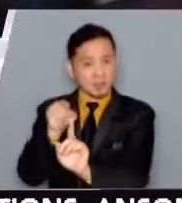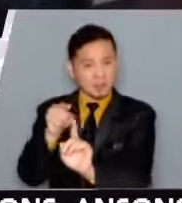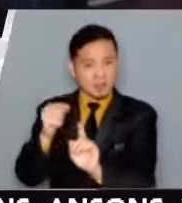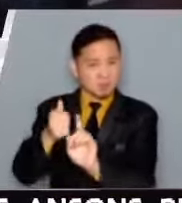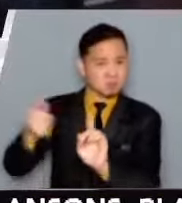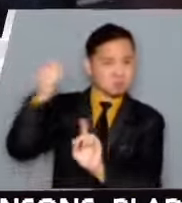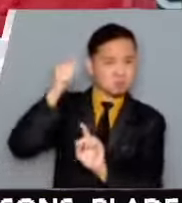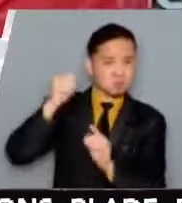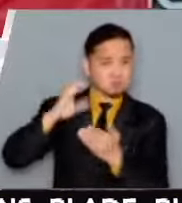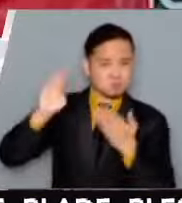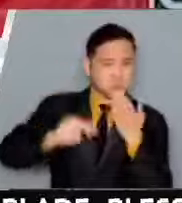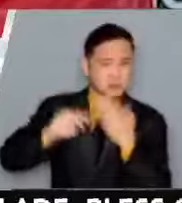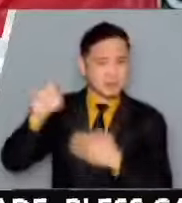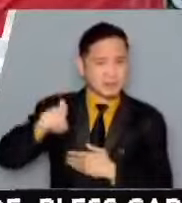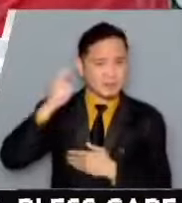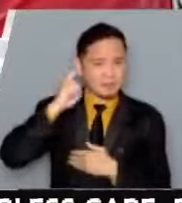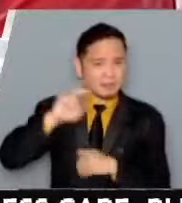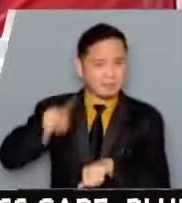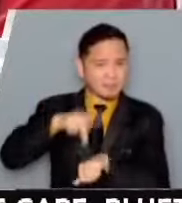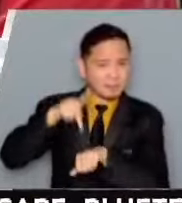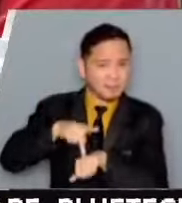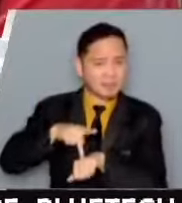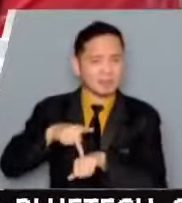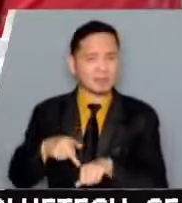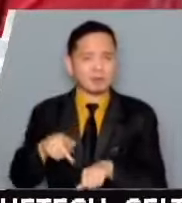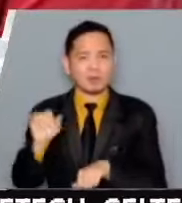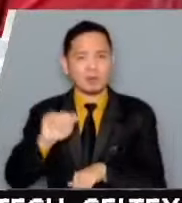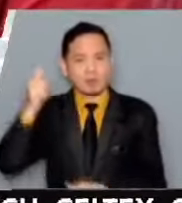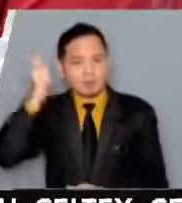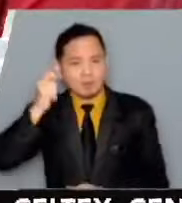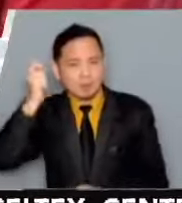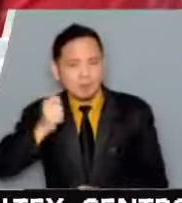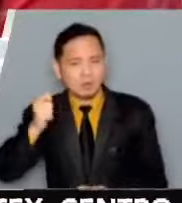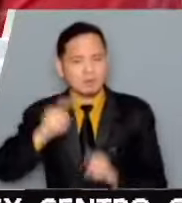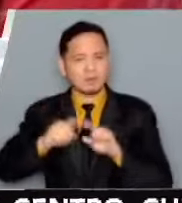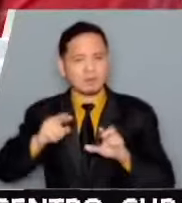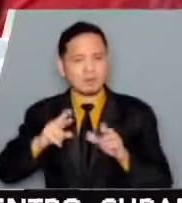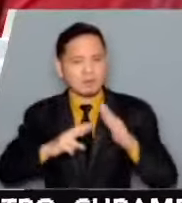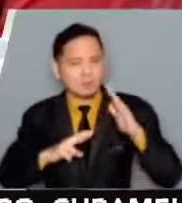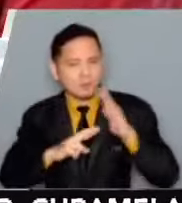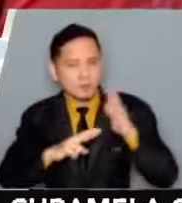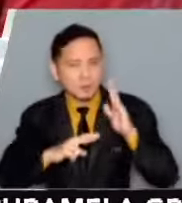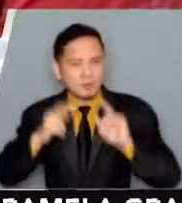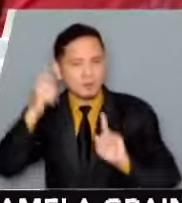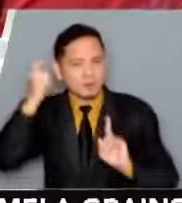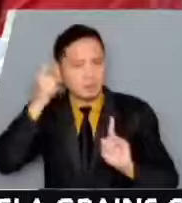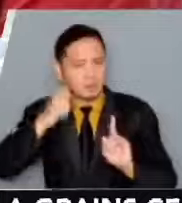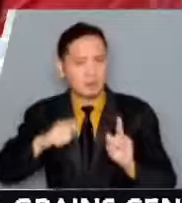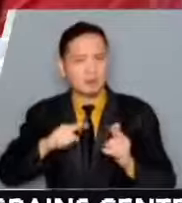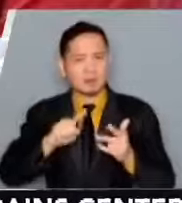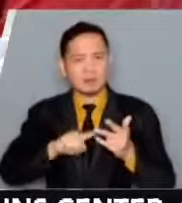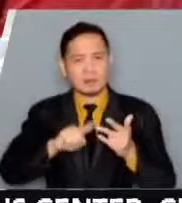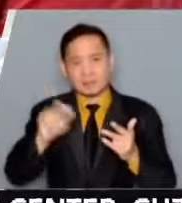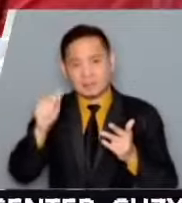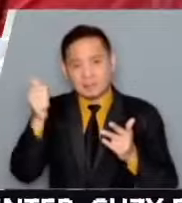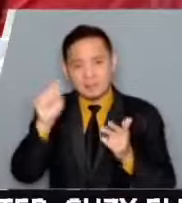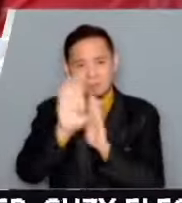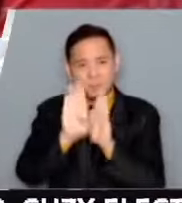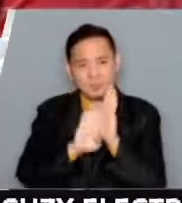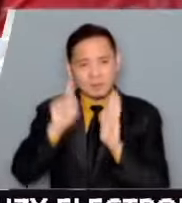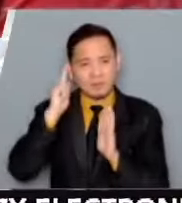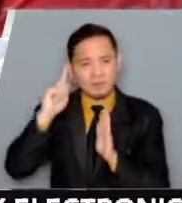kailangan ng bansa Pati yung mga pension yung mga retirement fund Kasama rin yung 10 billion ng military tinanggal din sa